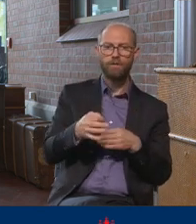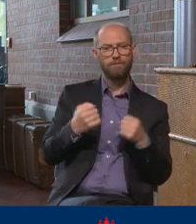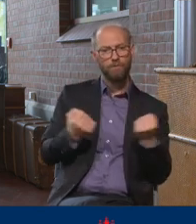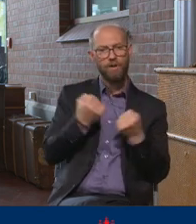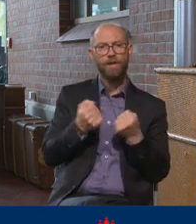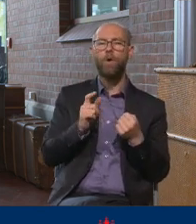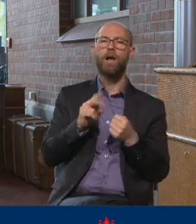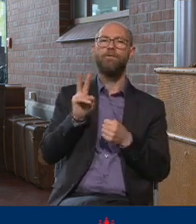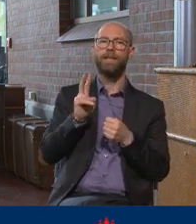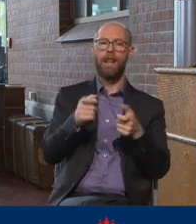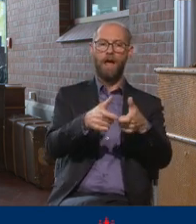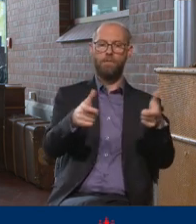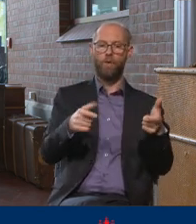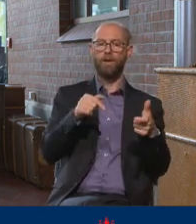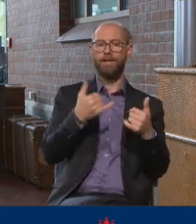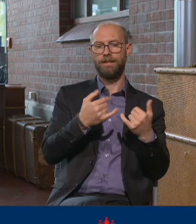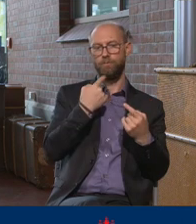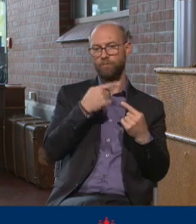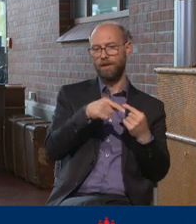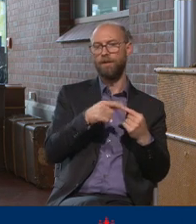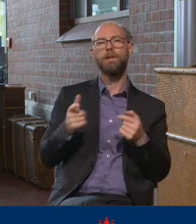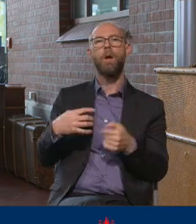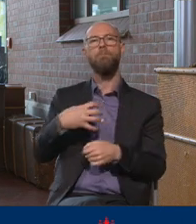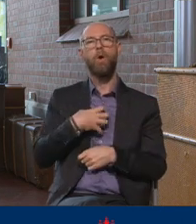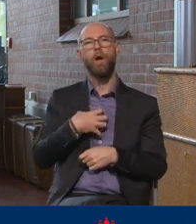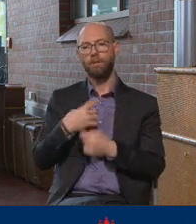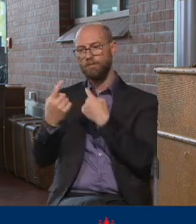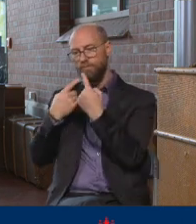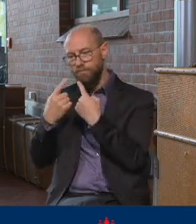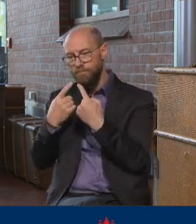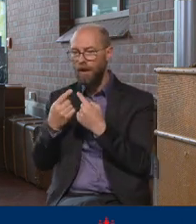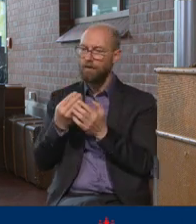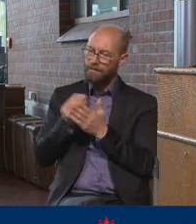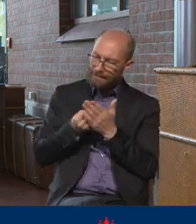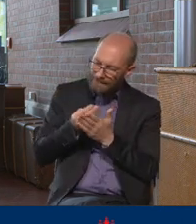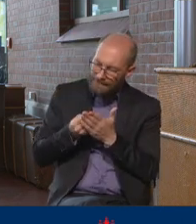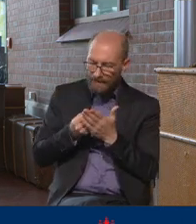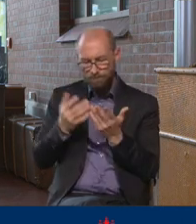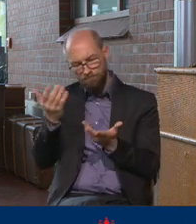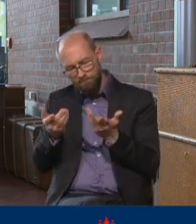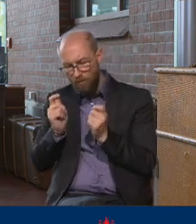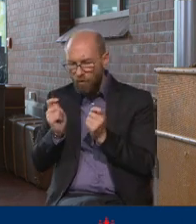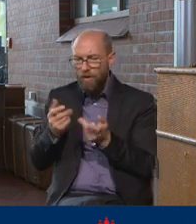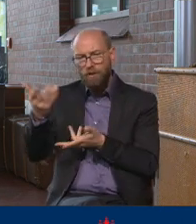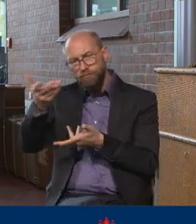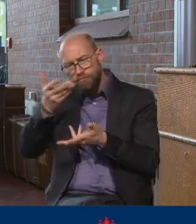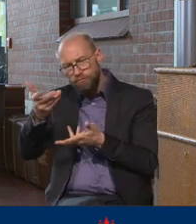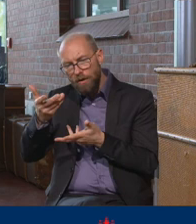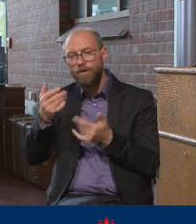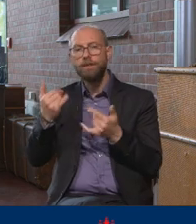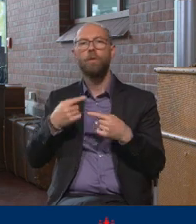kong zu dem ich jetzt gleich komme haben uns mit den behörden abgestimmt gezielt vorschläge gemacht und abgewogen und das vorläufige ergebnis